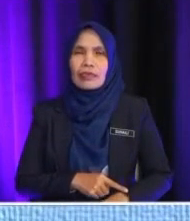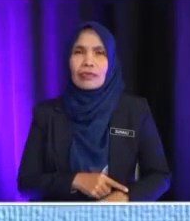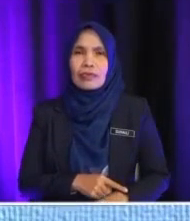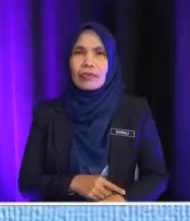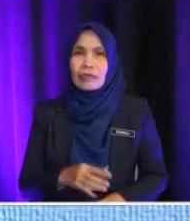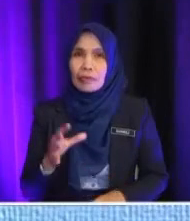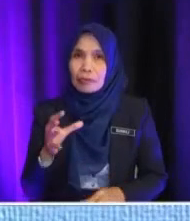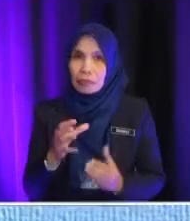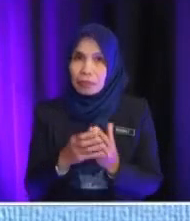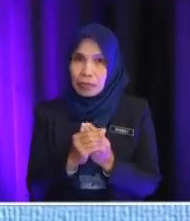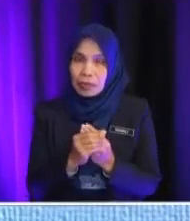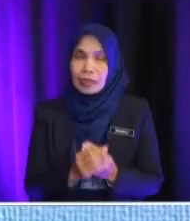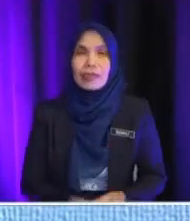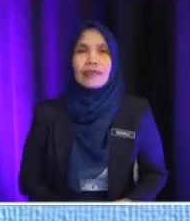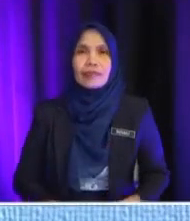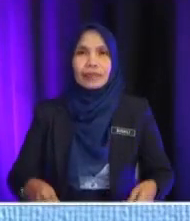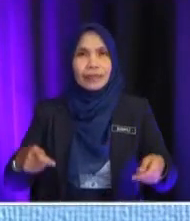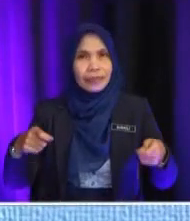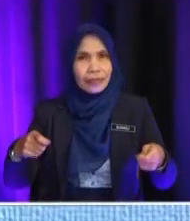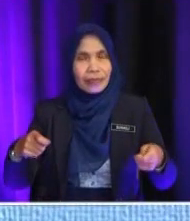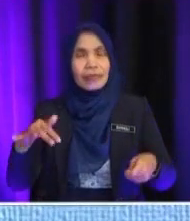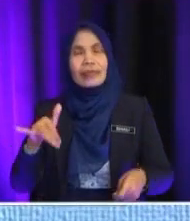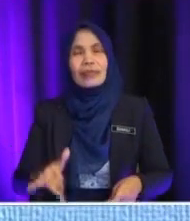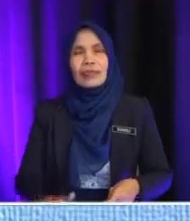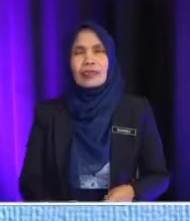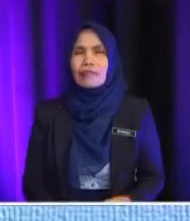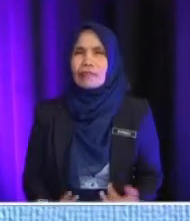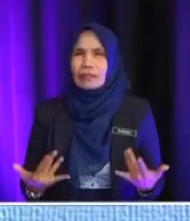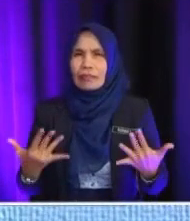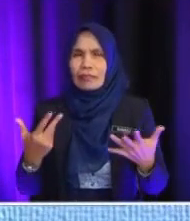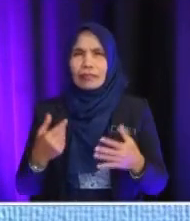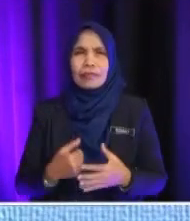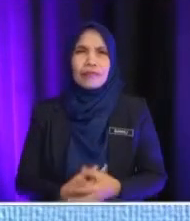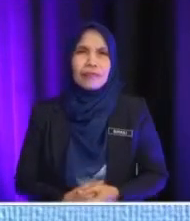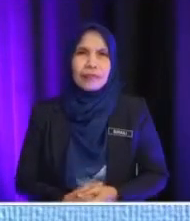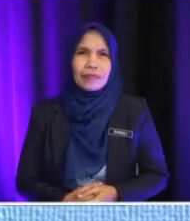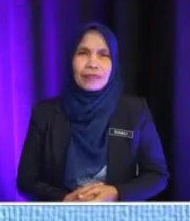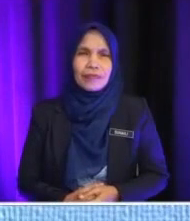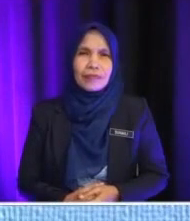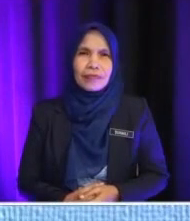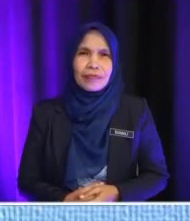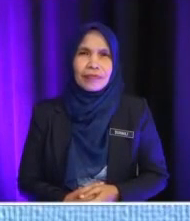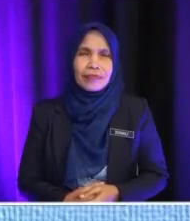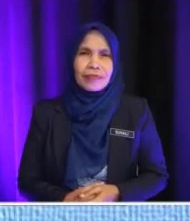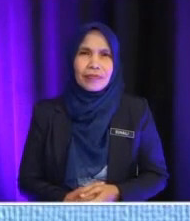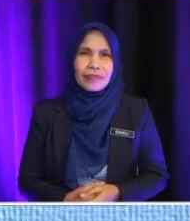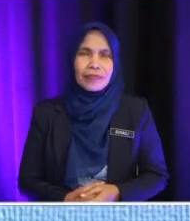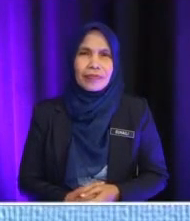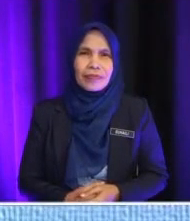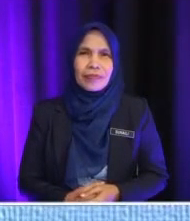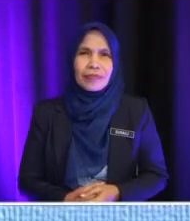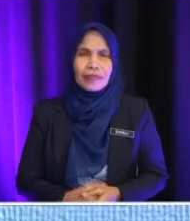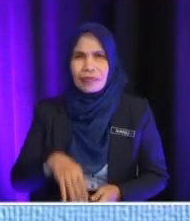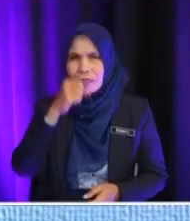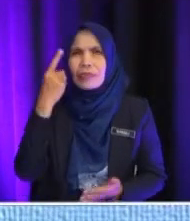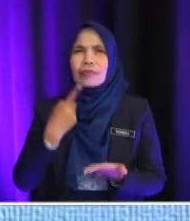nak keluarkan ayam yang dah siap masak tu tadi, nanti kita gunakan sarung tangan yang kering. Sarung tangan ketuhar yang kering. Sebab